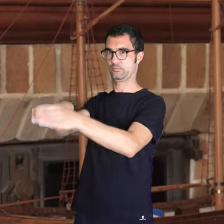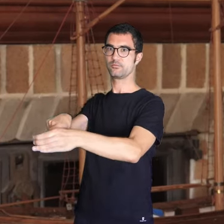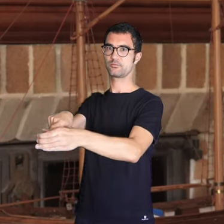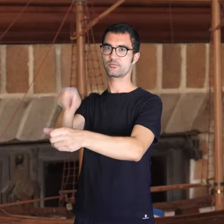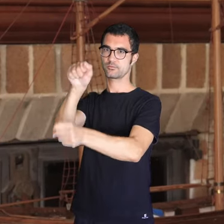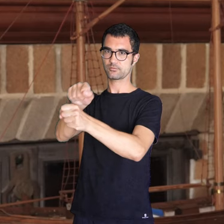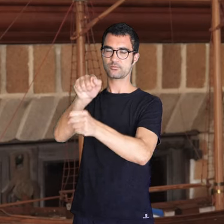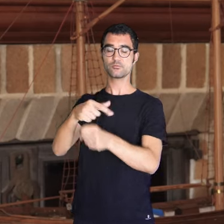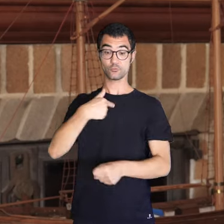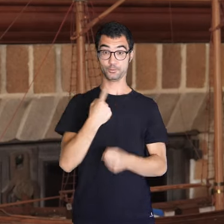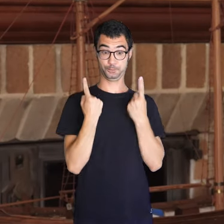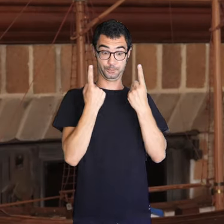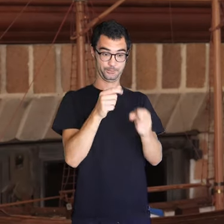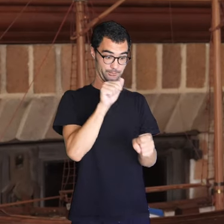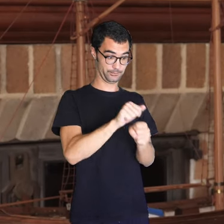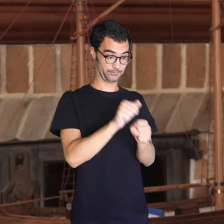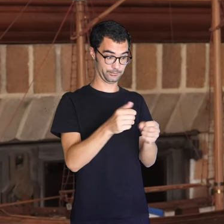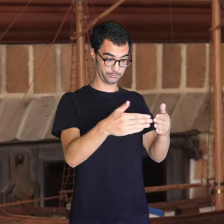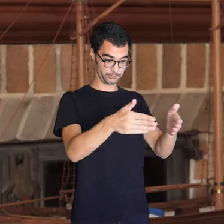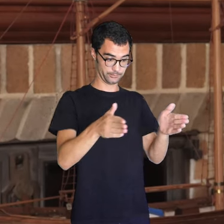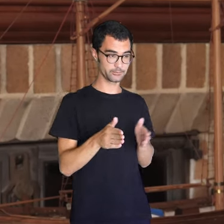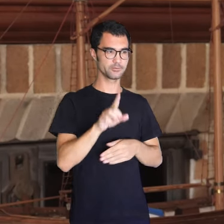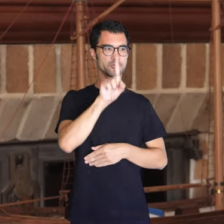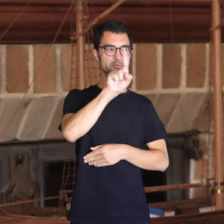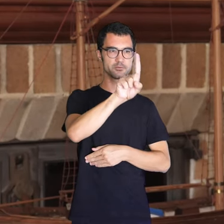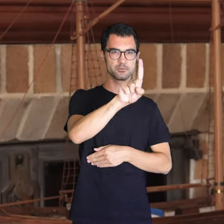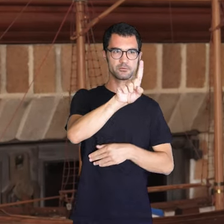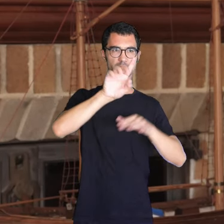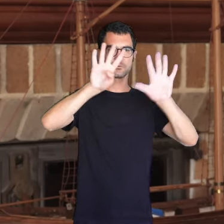La primera barqueta que vaig fer jo va ser de munt del